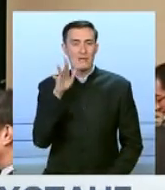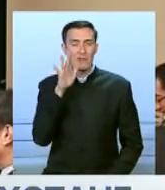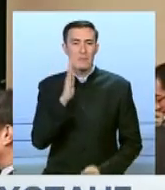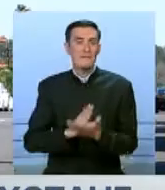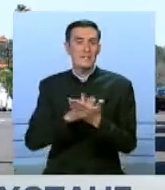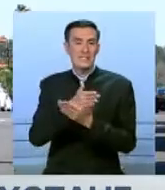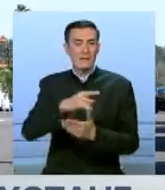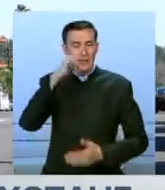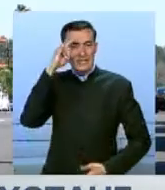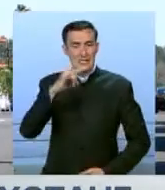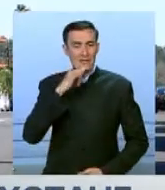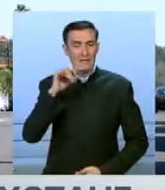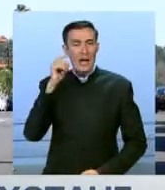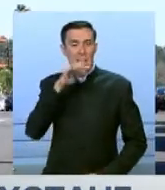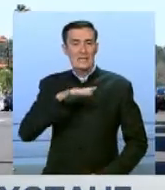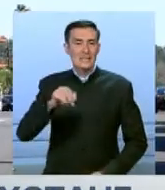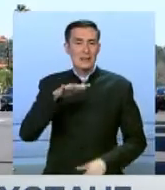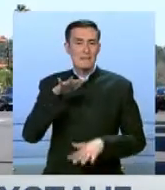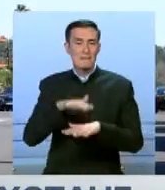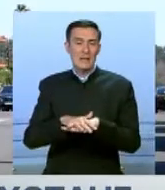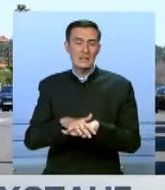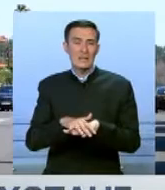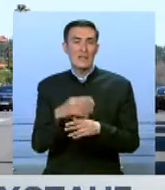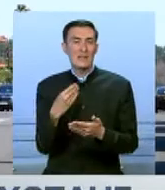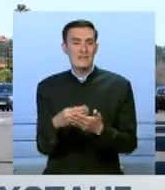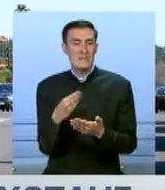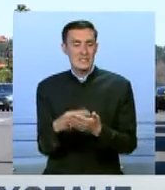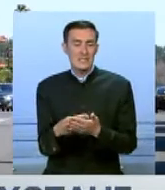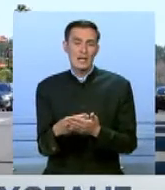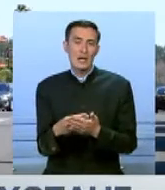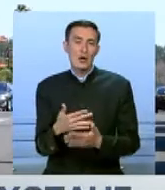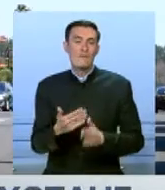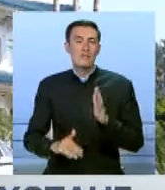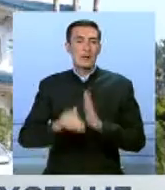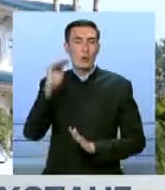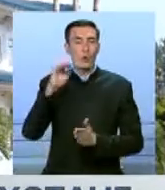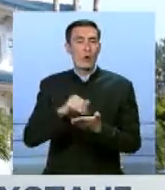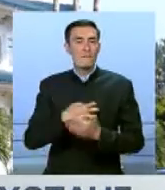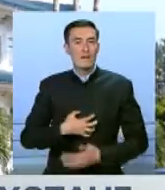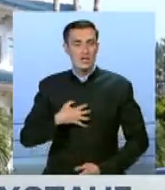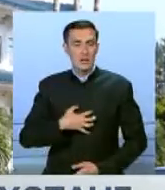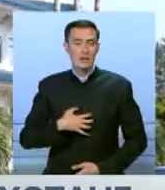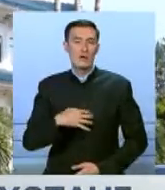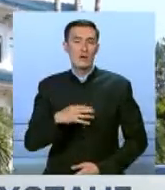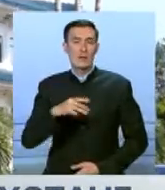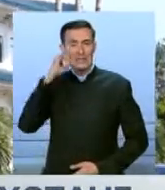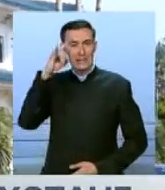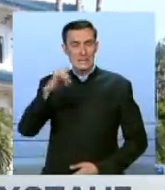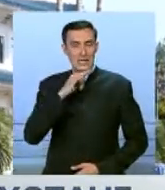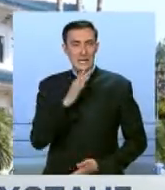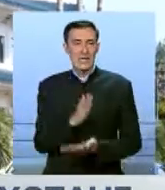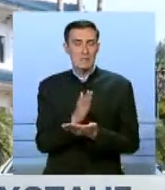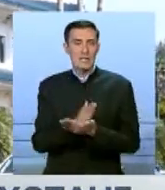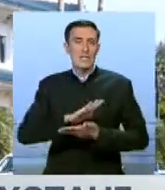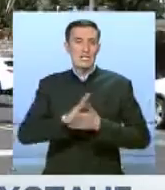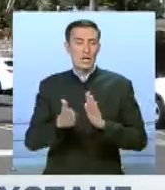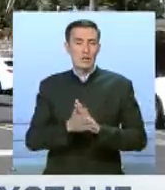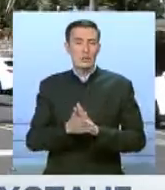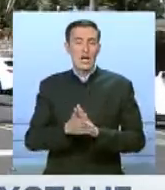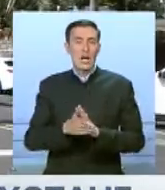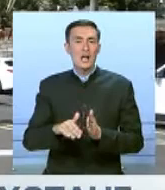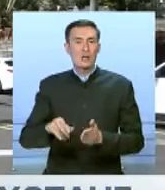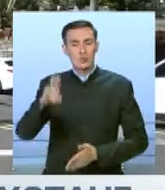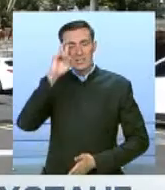визита в Казахстан. В Азиатском банке инфраструктурных инвестиций высоко оценивают роль Казахстана. Наша страна имеет статус